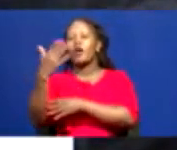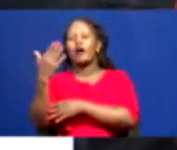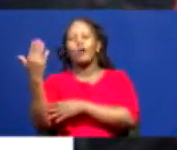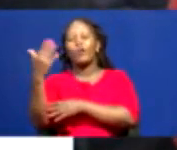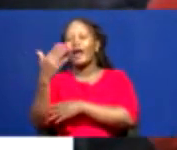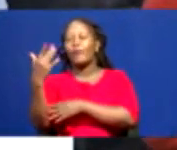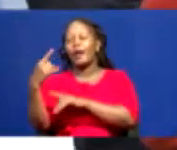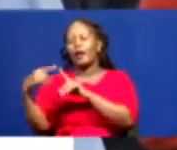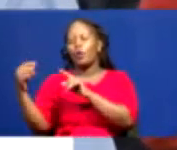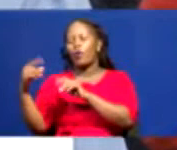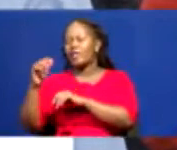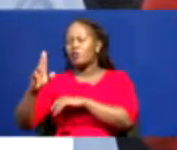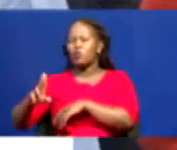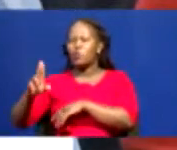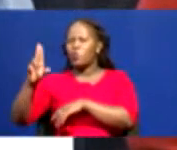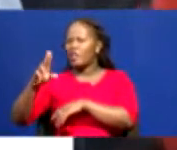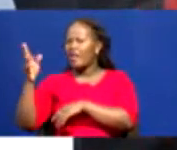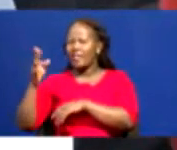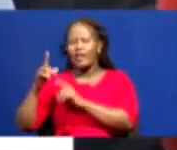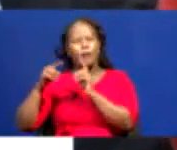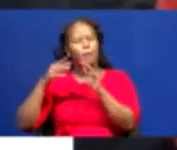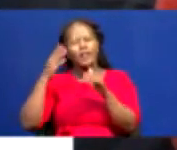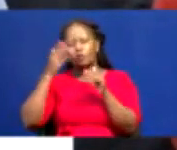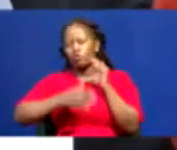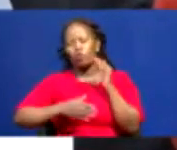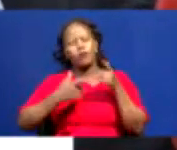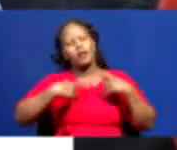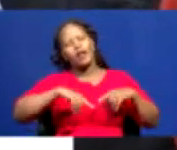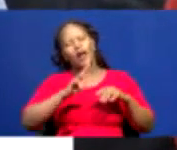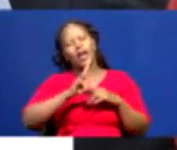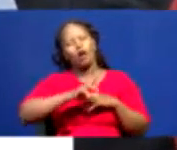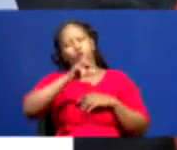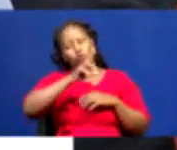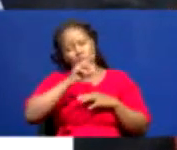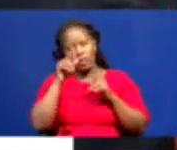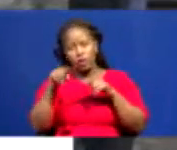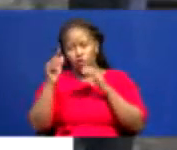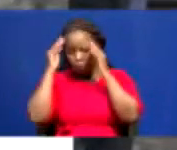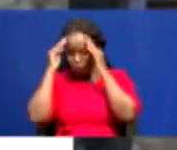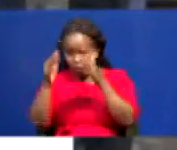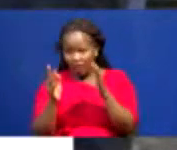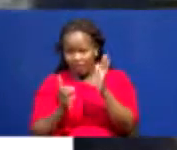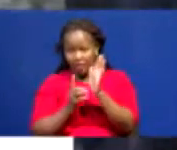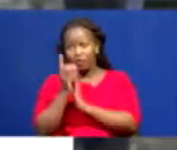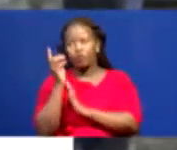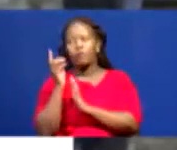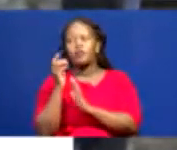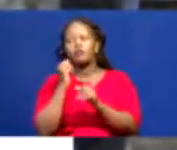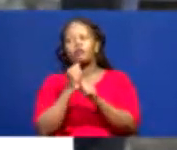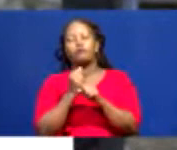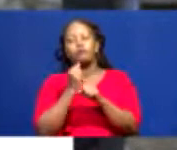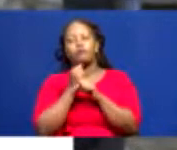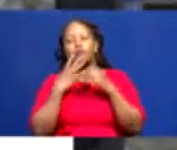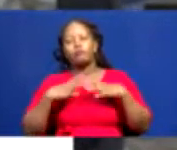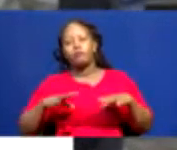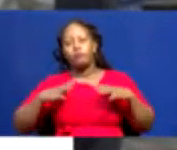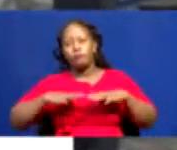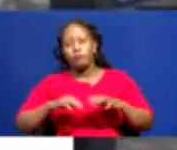ni Uhuru Kenyatta. Tuachane na Uhuru, tufanye ile kazi mwananchi alitupea.